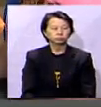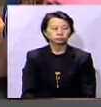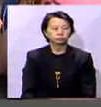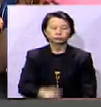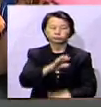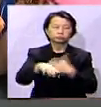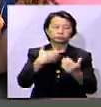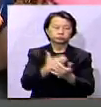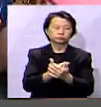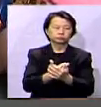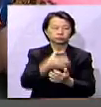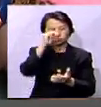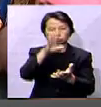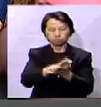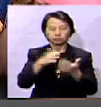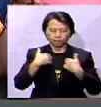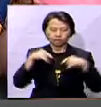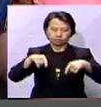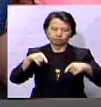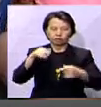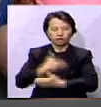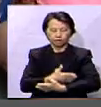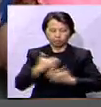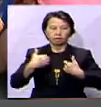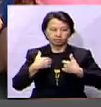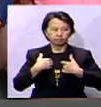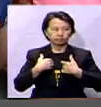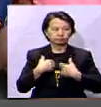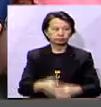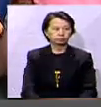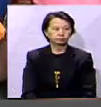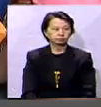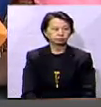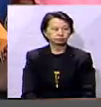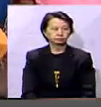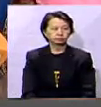Ada semua. Suami pada, semua ada, anak-anak semua ada.